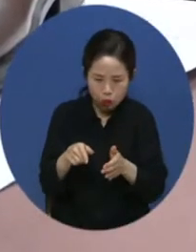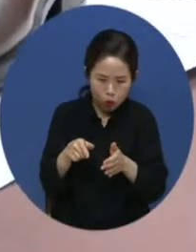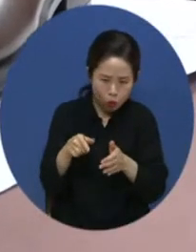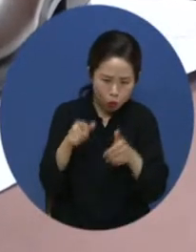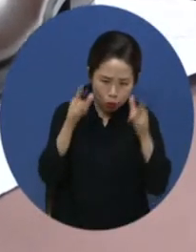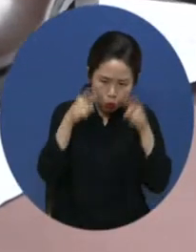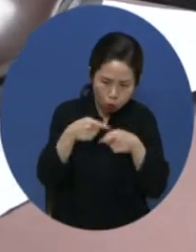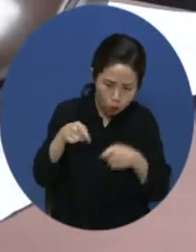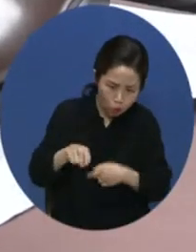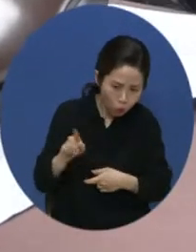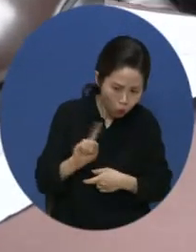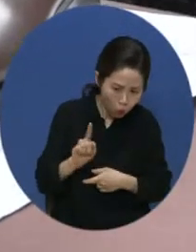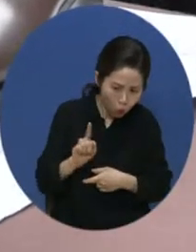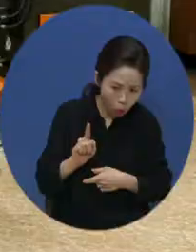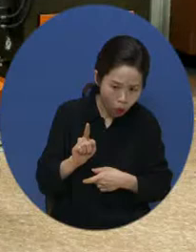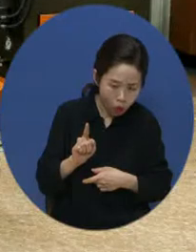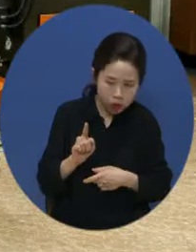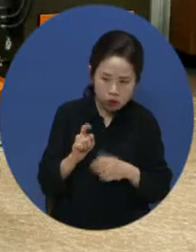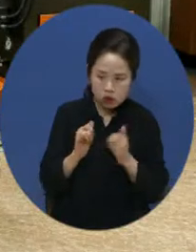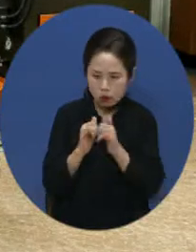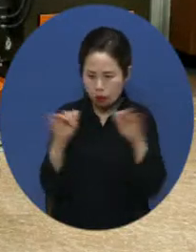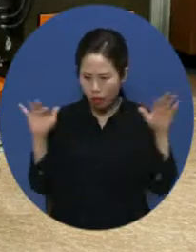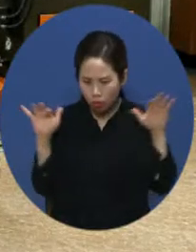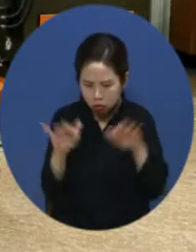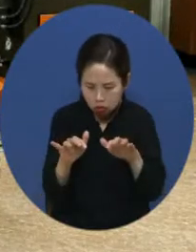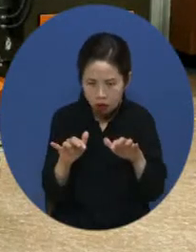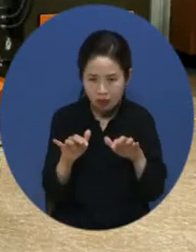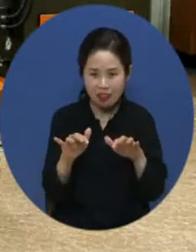되며 주목받기 시작한 아지오.